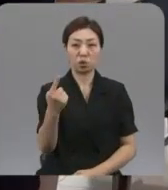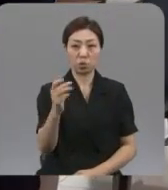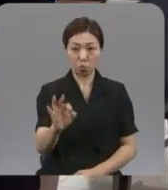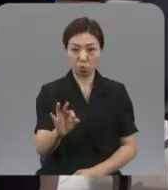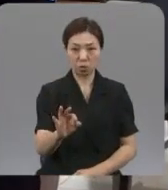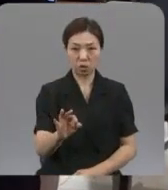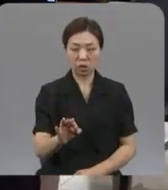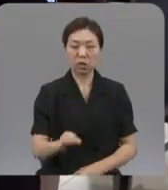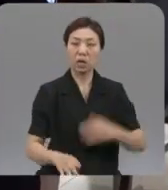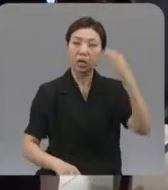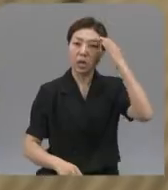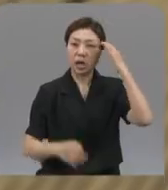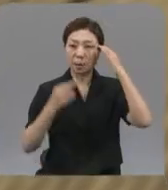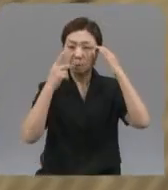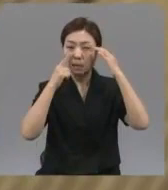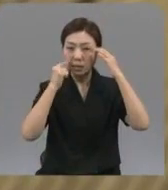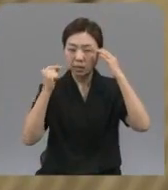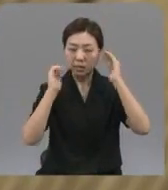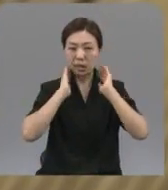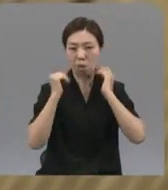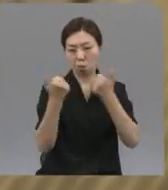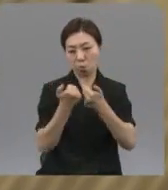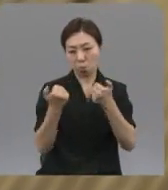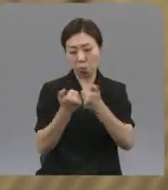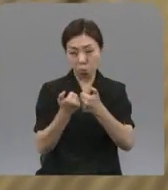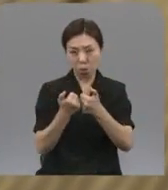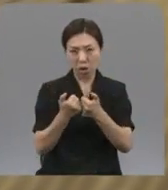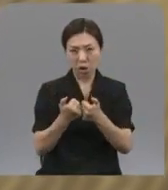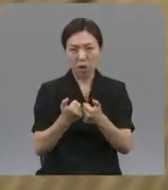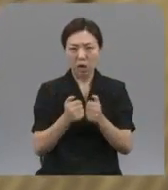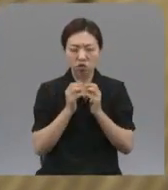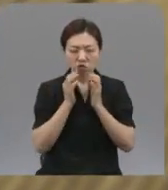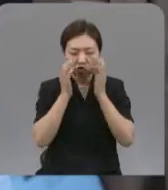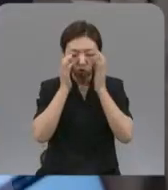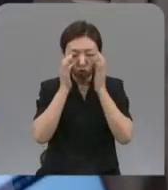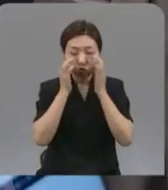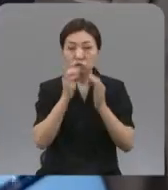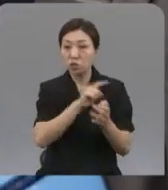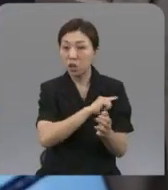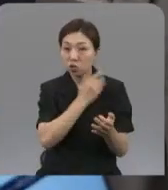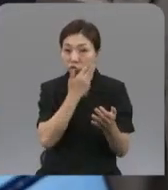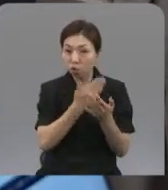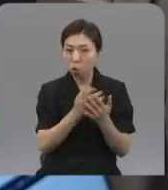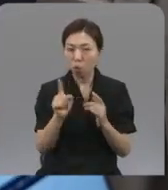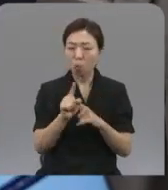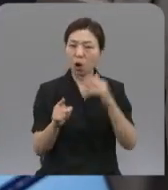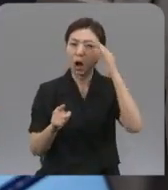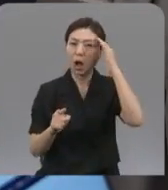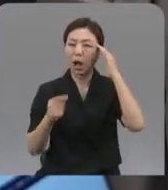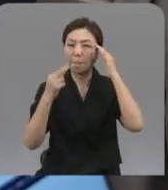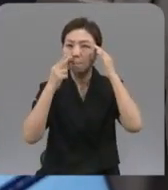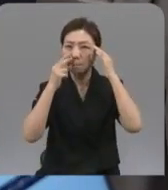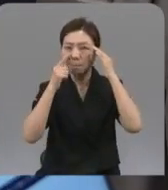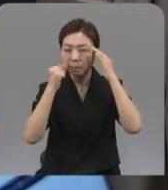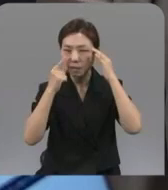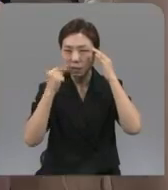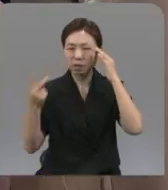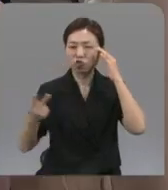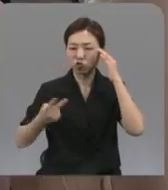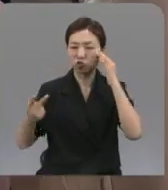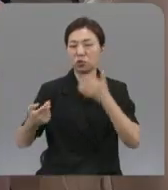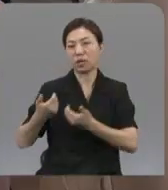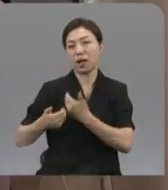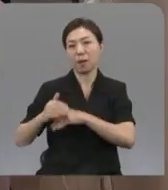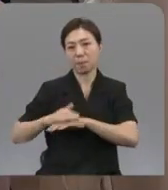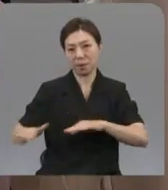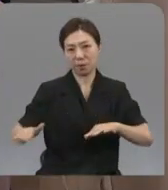表示，借此次会晤的机会，韩美日将商讨三国首脑定期会晤的有关方案。韩国驻美国大使赵